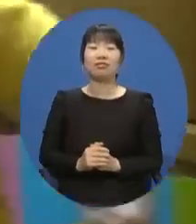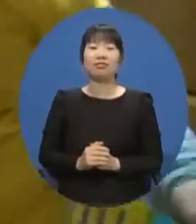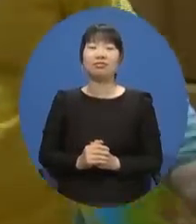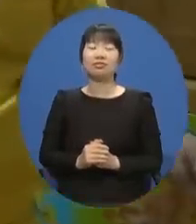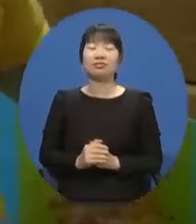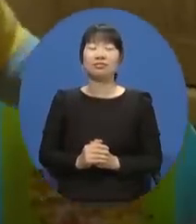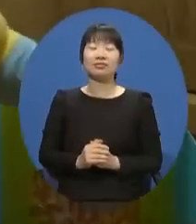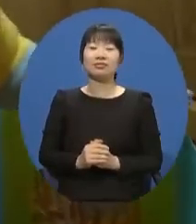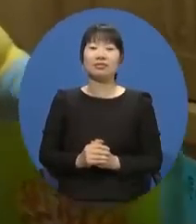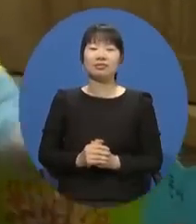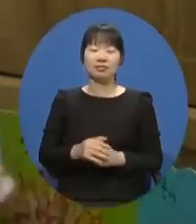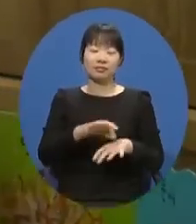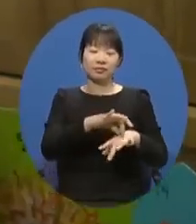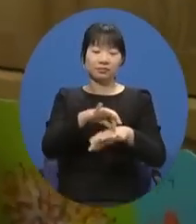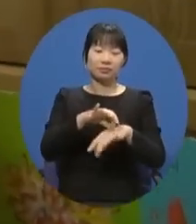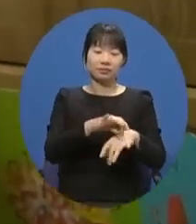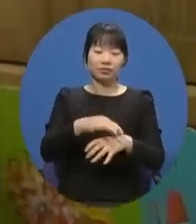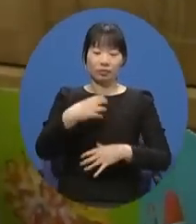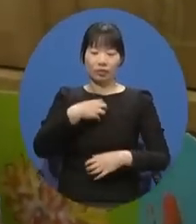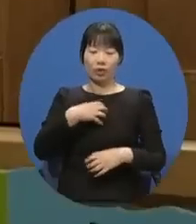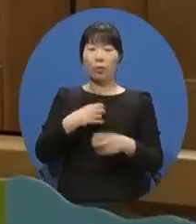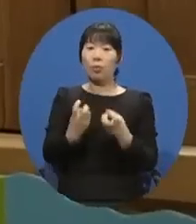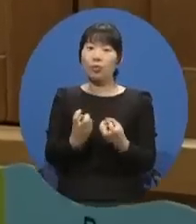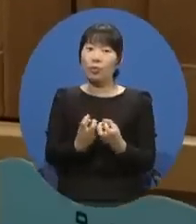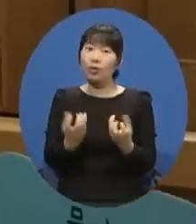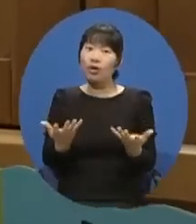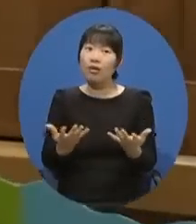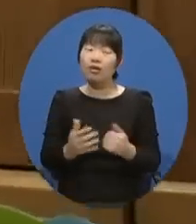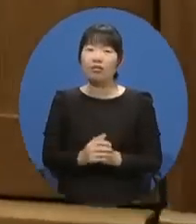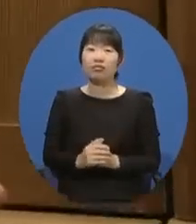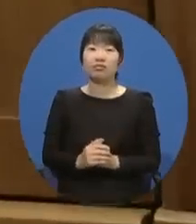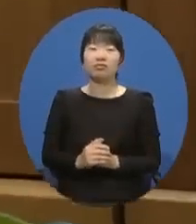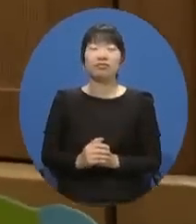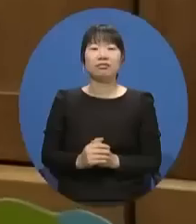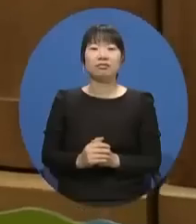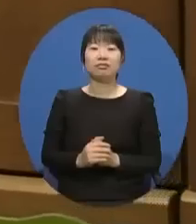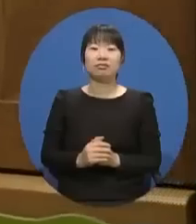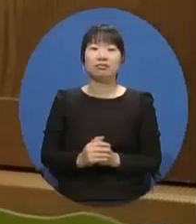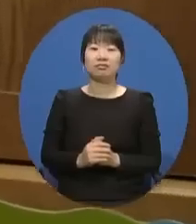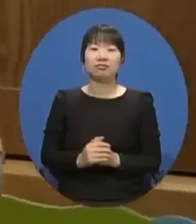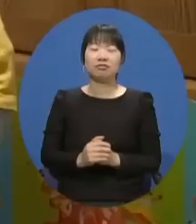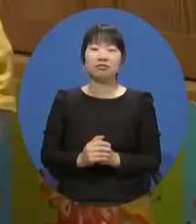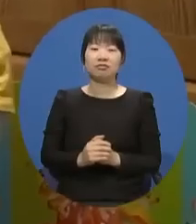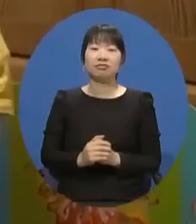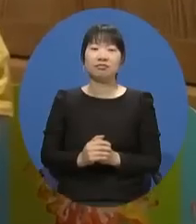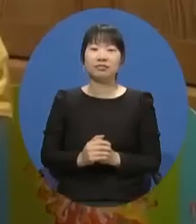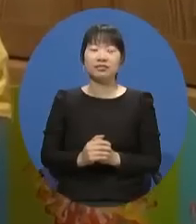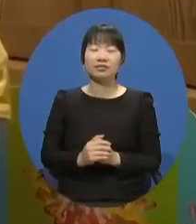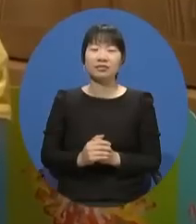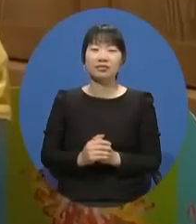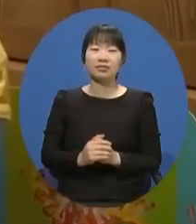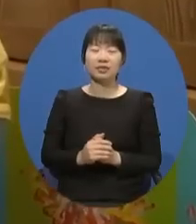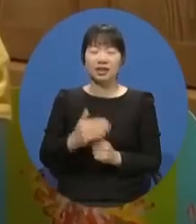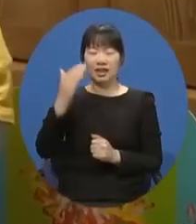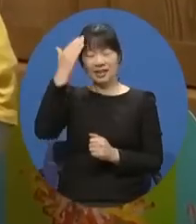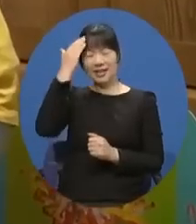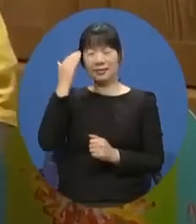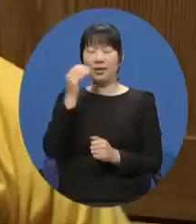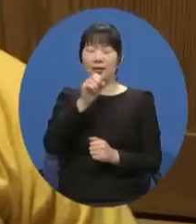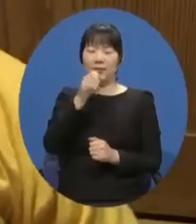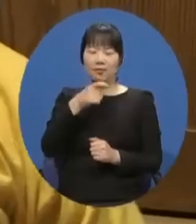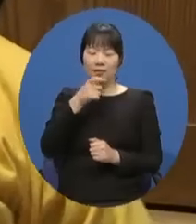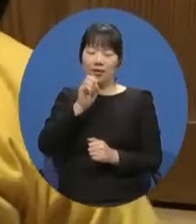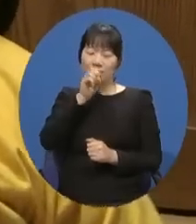문어는? 문어는 위험하면 어떻게 하지? 얘는? 어. 그래. 까만 물이 촥